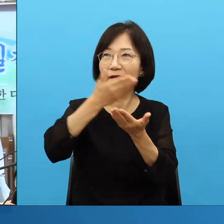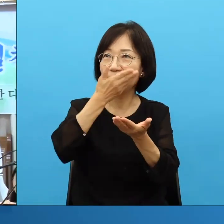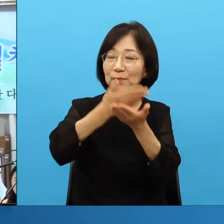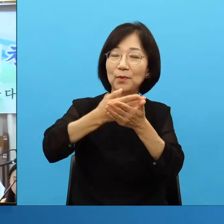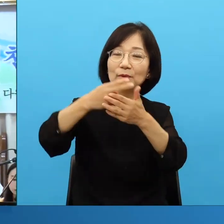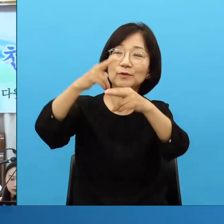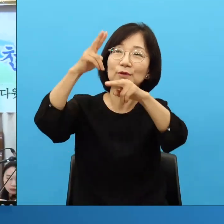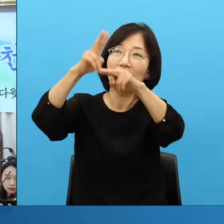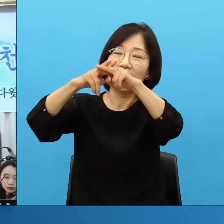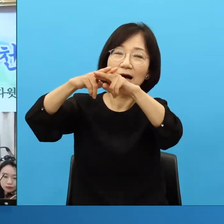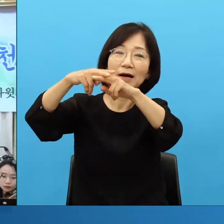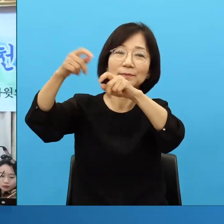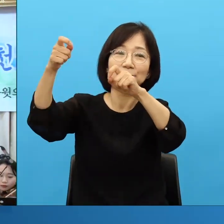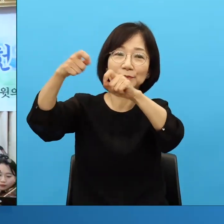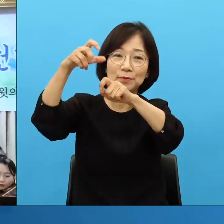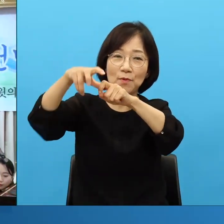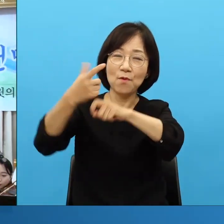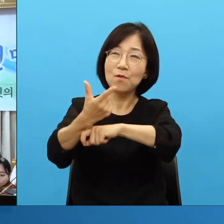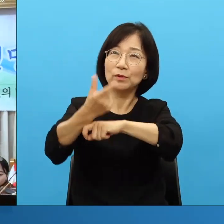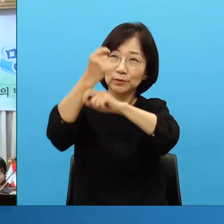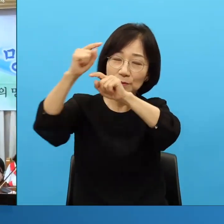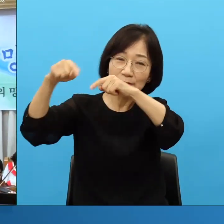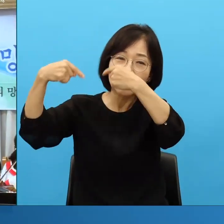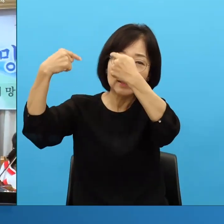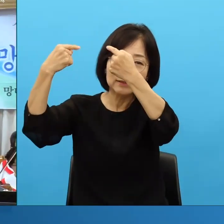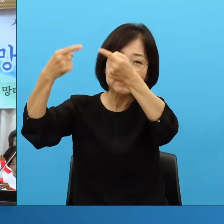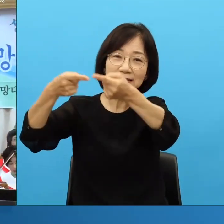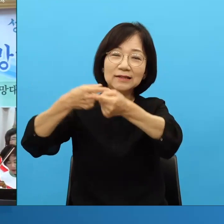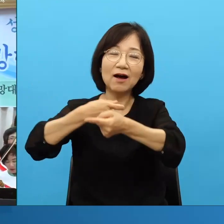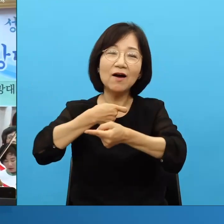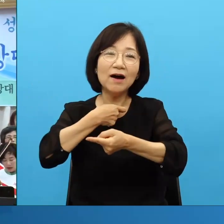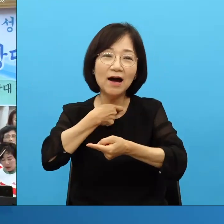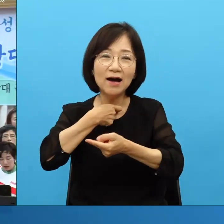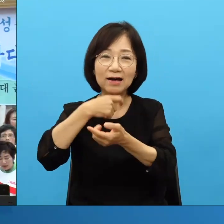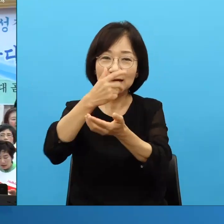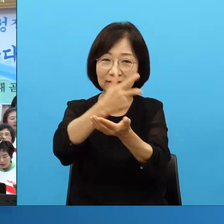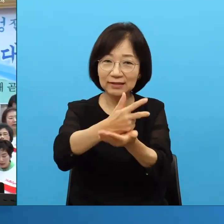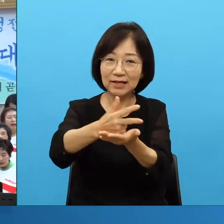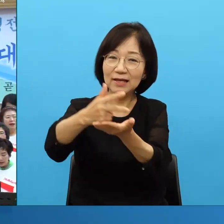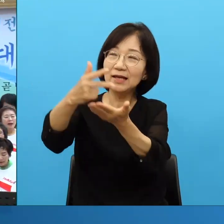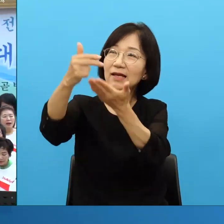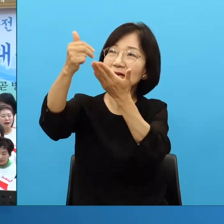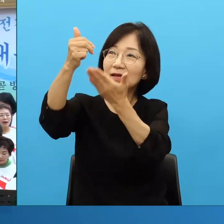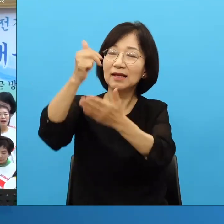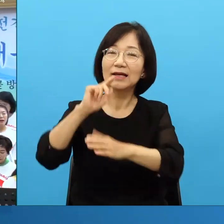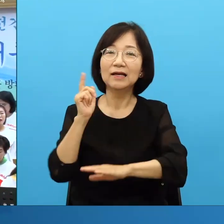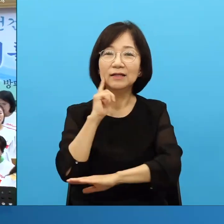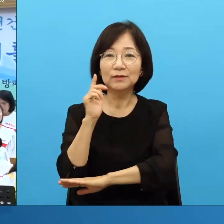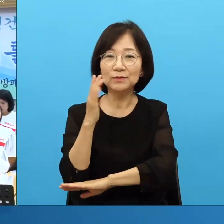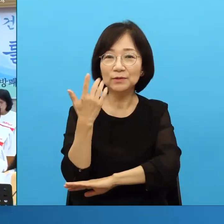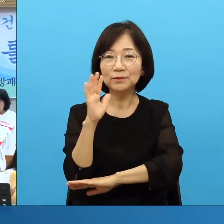주의 보좌 앞으로 속히 들어가려네.